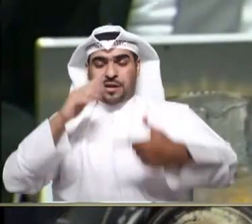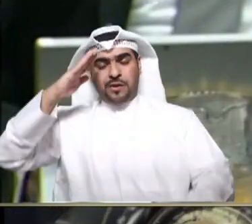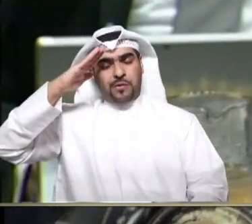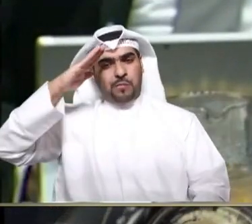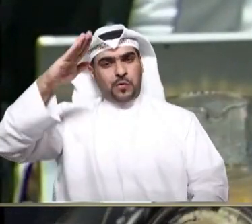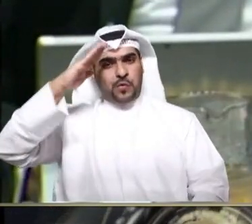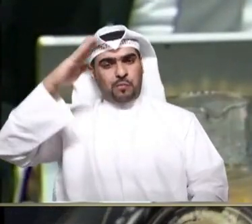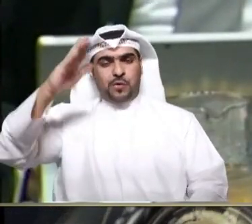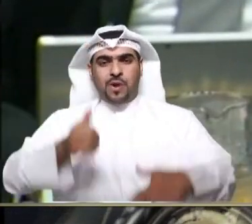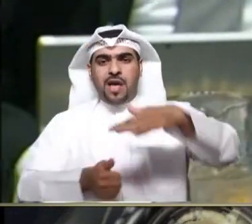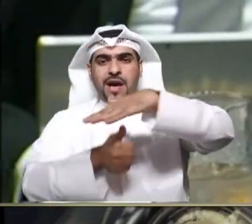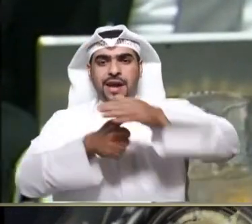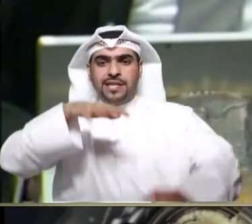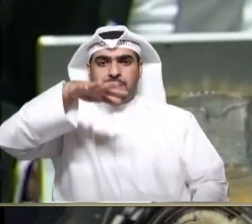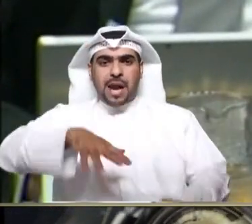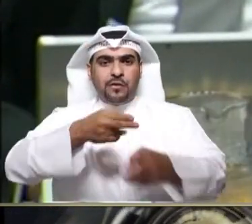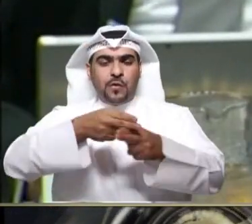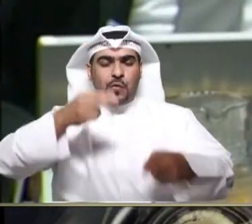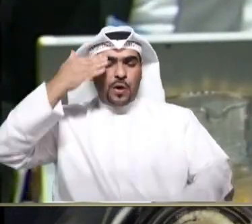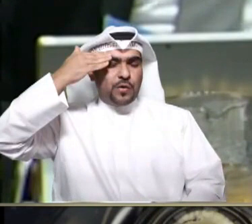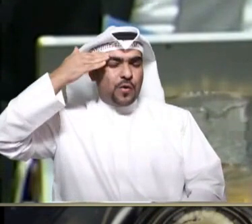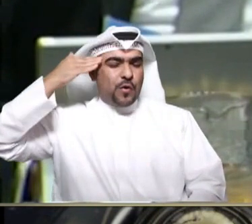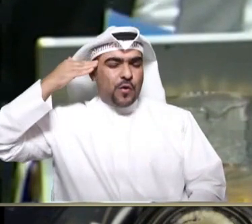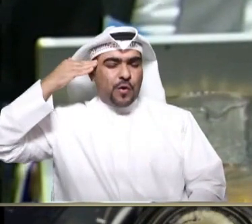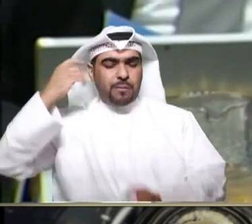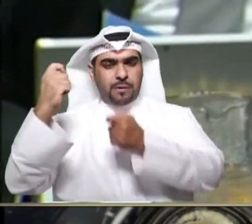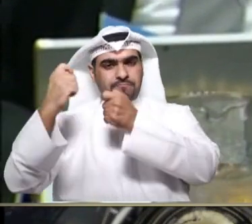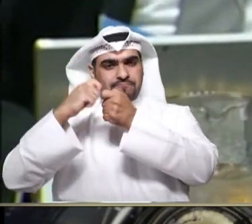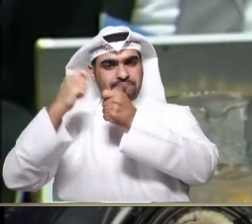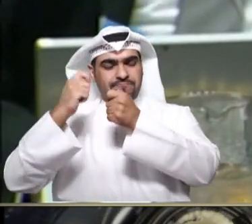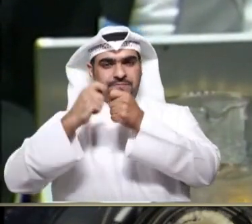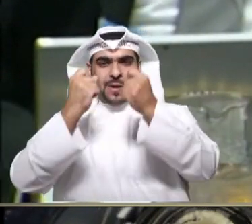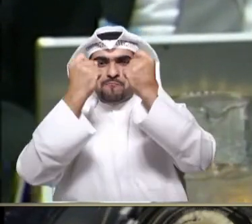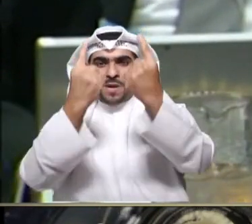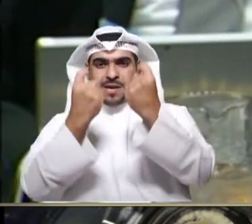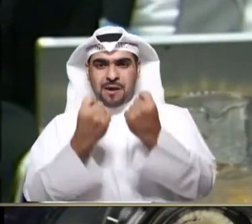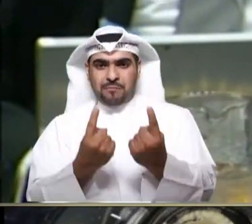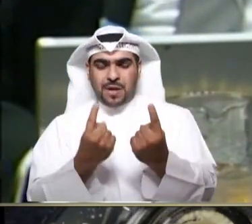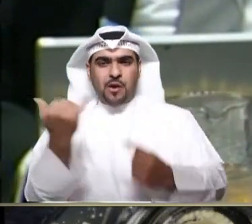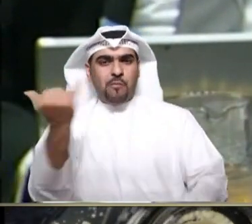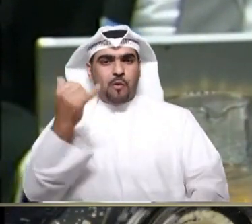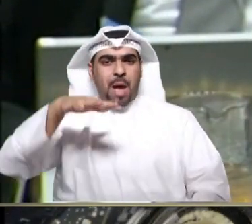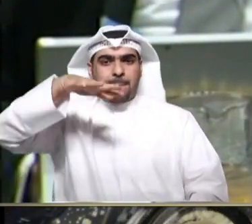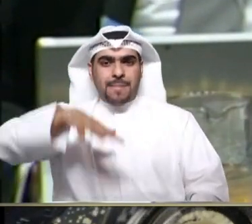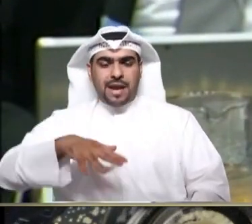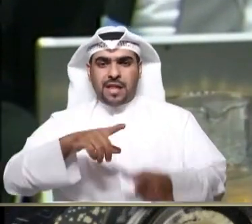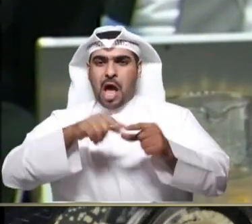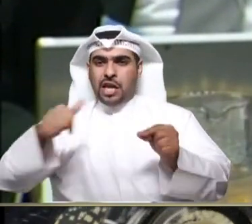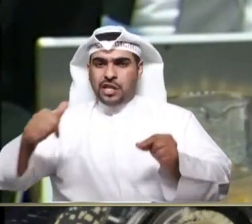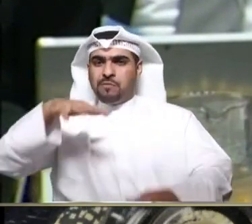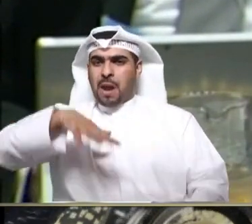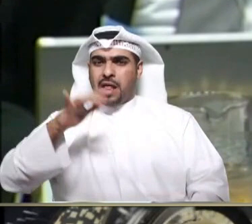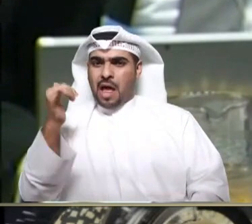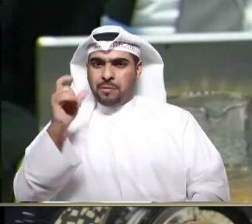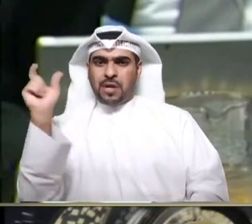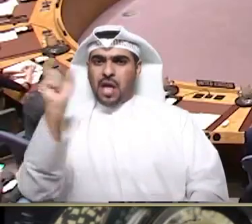الحكيمة لحضرة صاحب السمو أمير البلاد الشيخ صباح الأحمد الجابر الصباح حفظه الله ورعاه، الذي أرسى قواعد